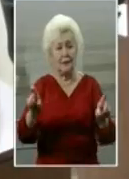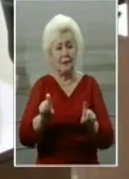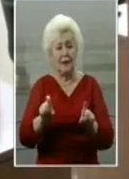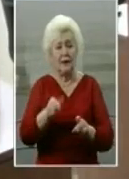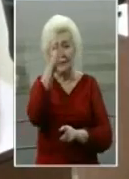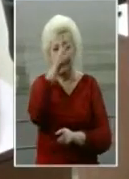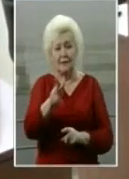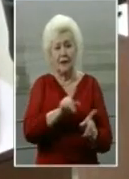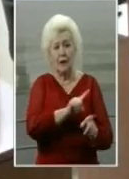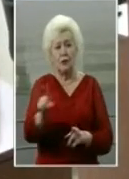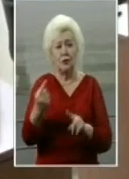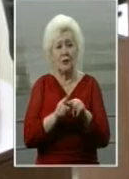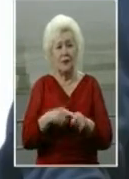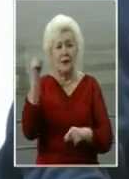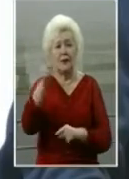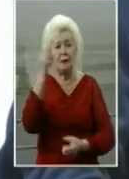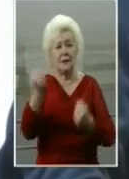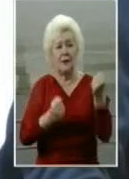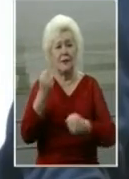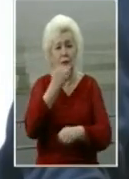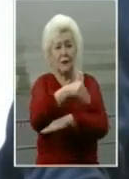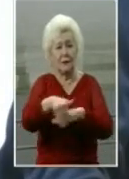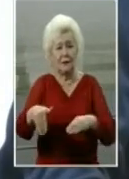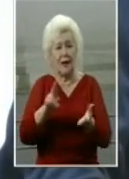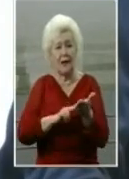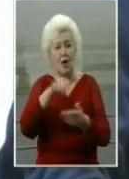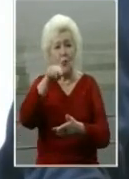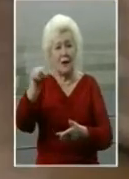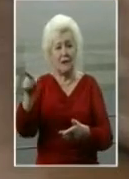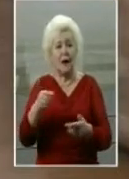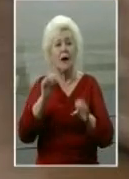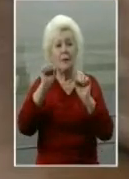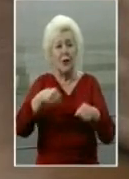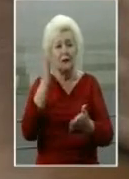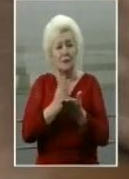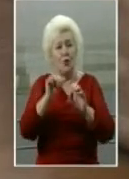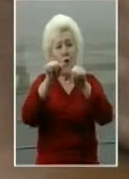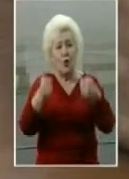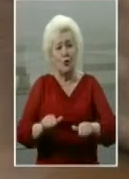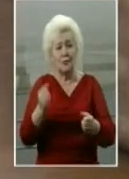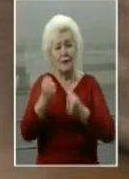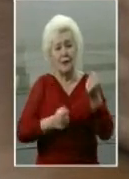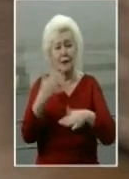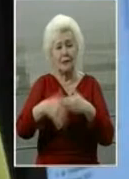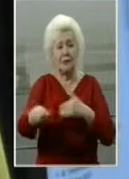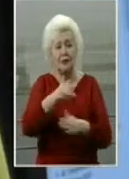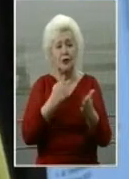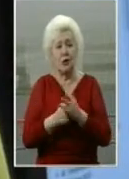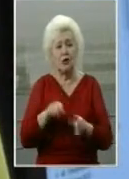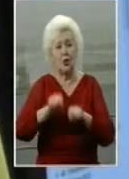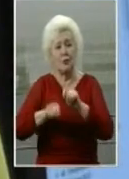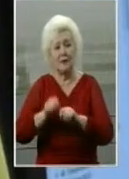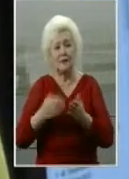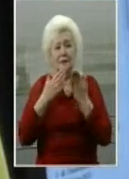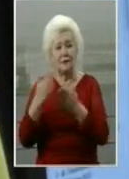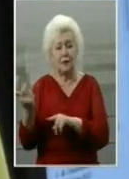За 3 місяці, протягом яких власники авто на іноземних номерах мали змогу оформити свої автомобілі, на Херсонщині до митниці звернулося